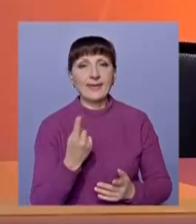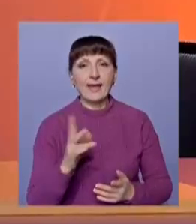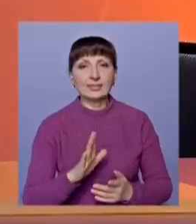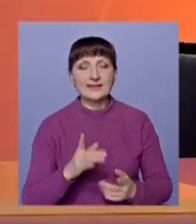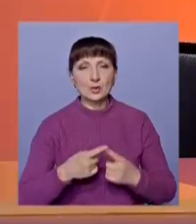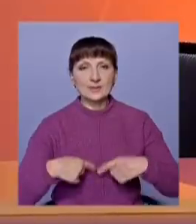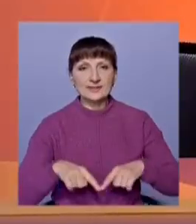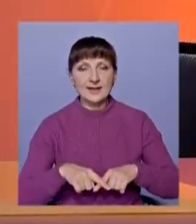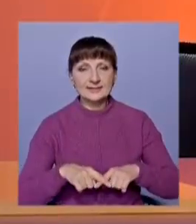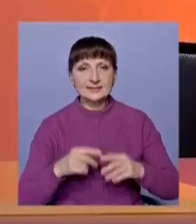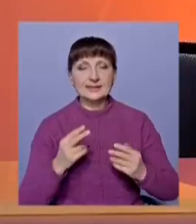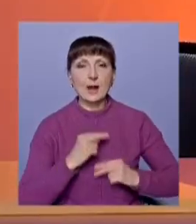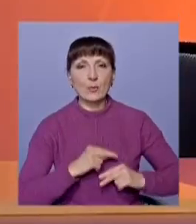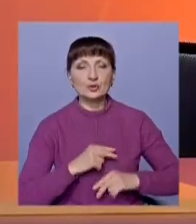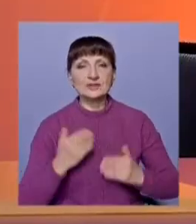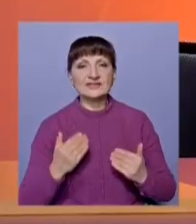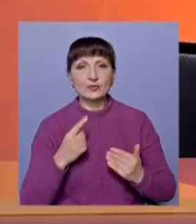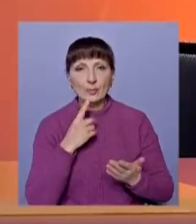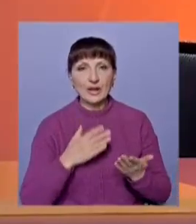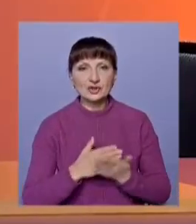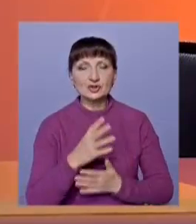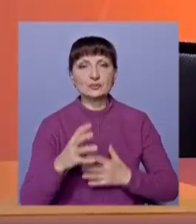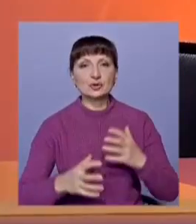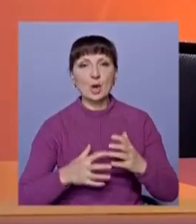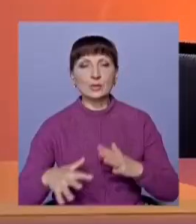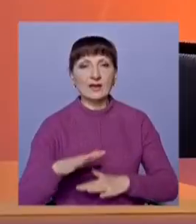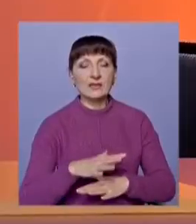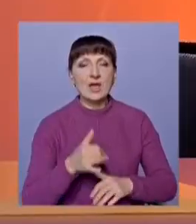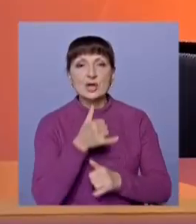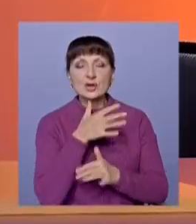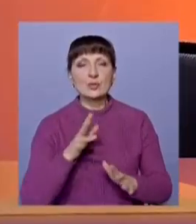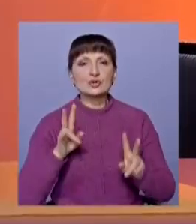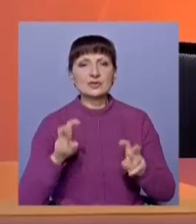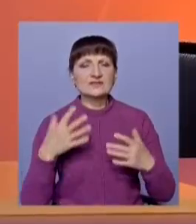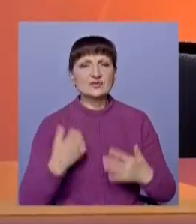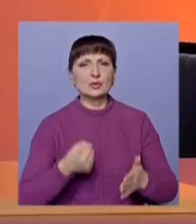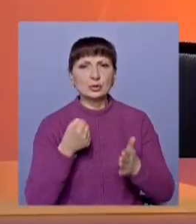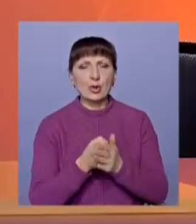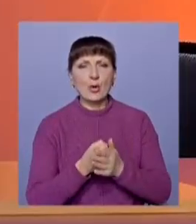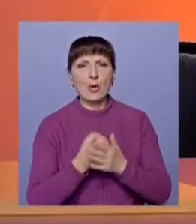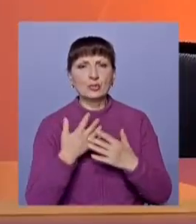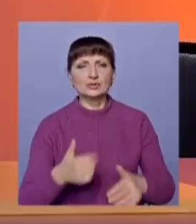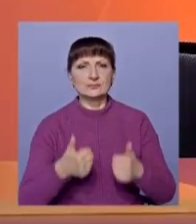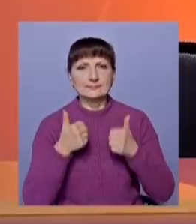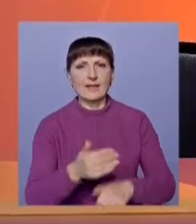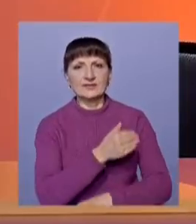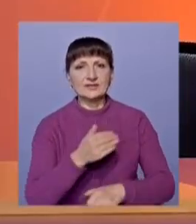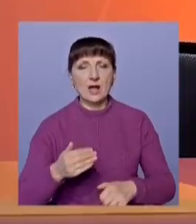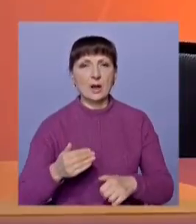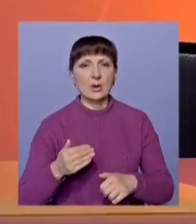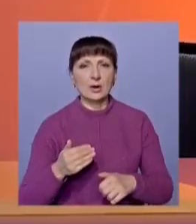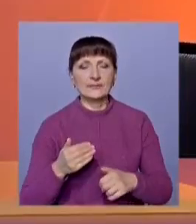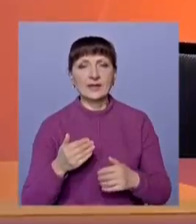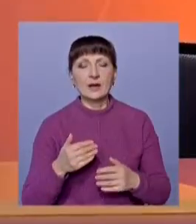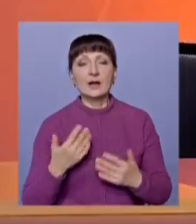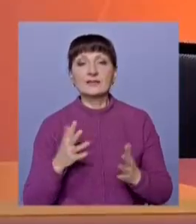организаций, действующих на современной политической и международной арене, не может считаться вот до конца сформировавшейся и находящейся в